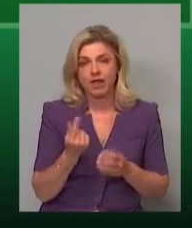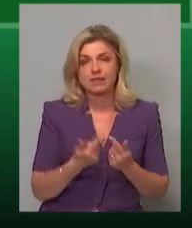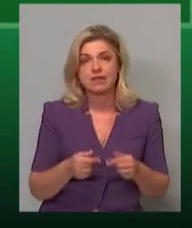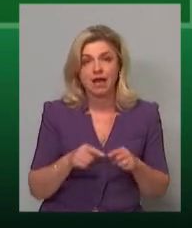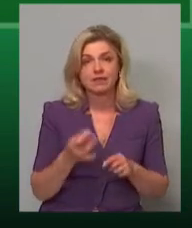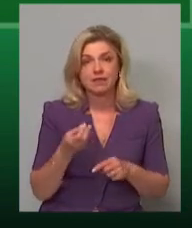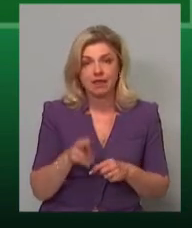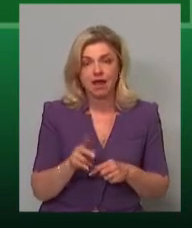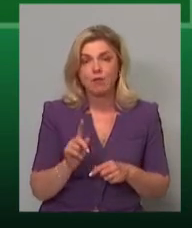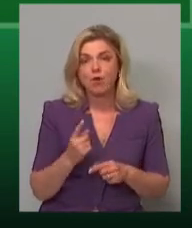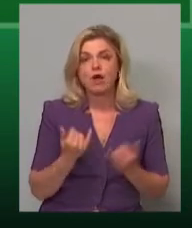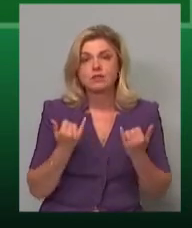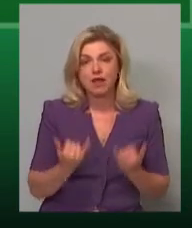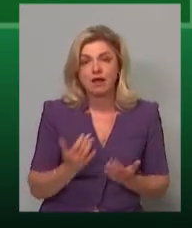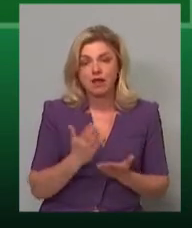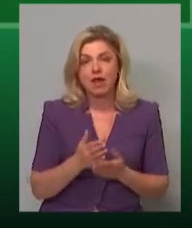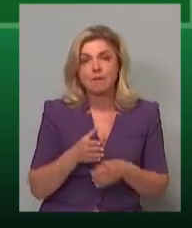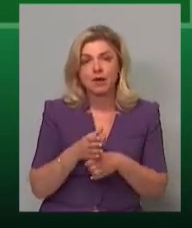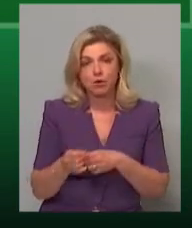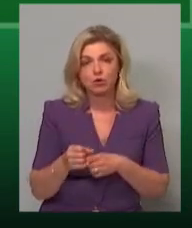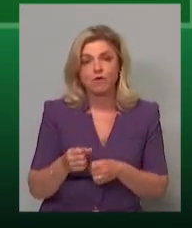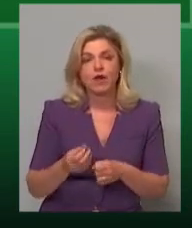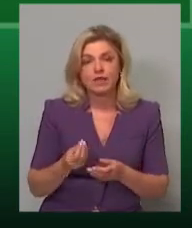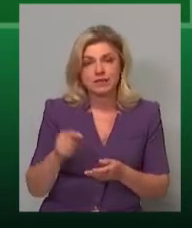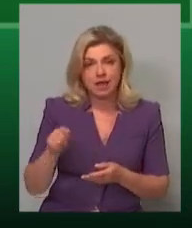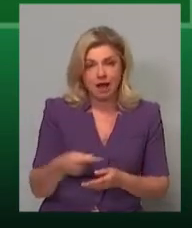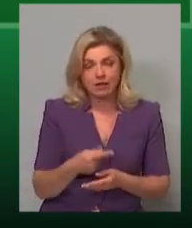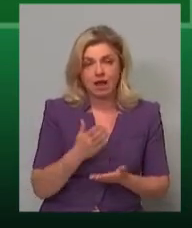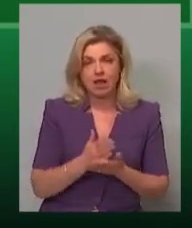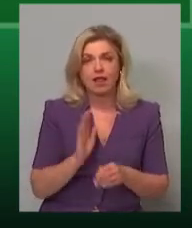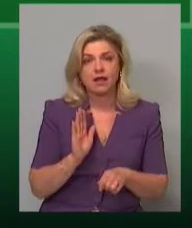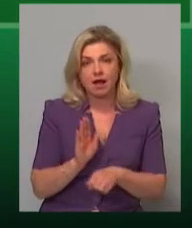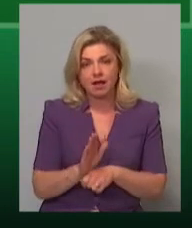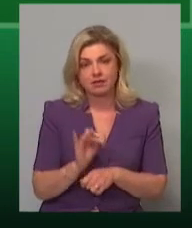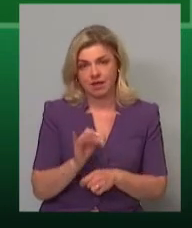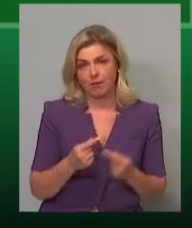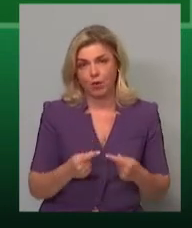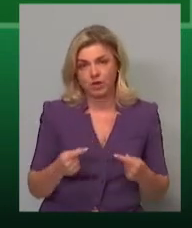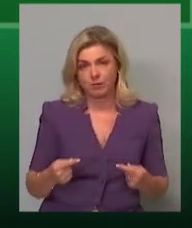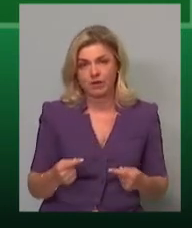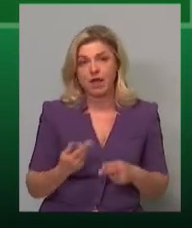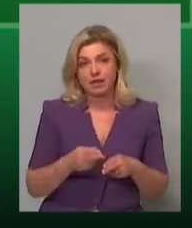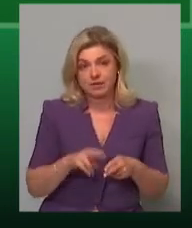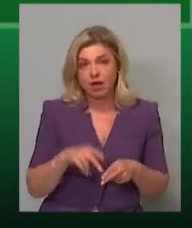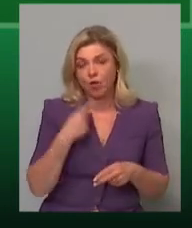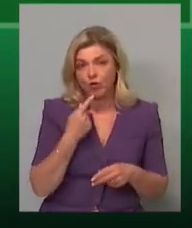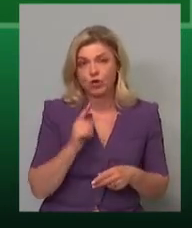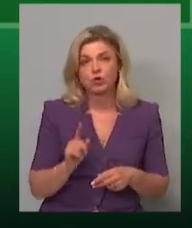що зараз ми бачимо, вже йде примусове стягнення, вже є накази видані і тому подібне. Це говорить, що